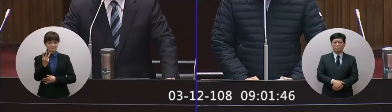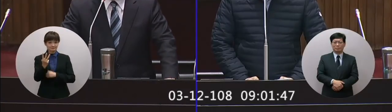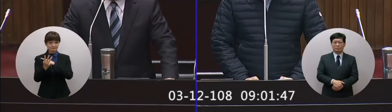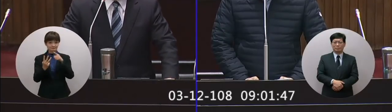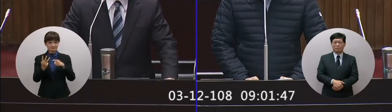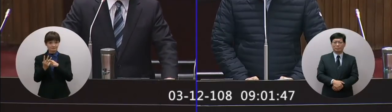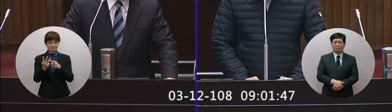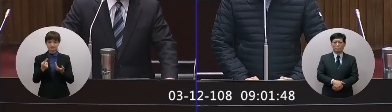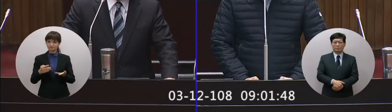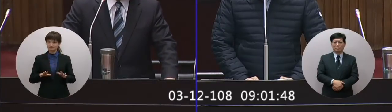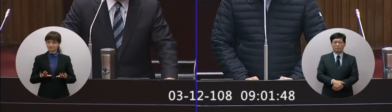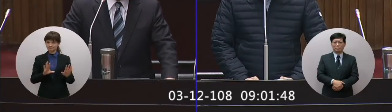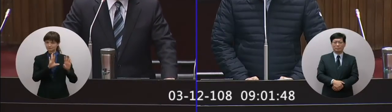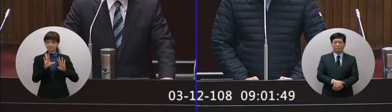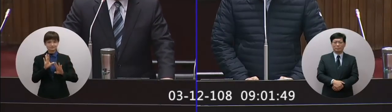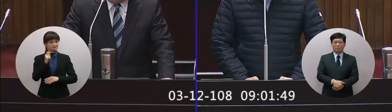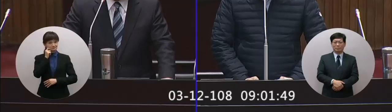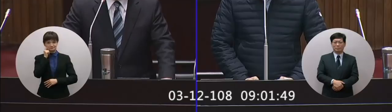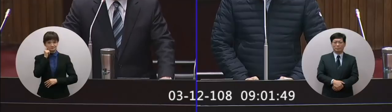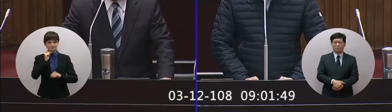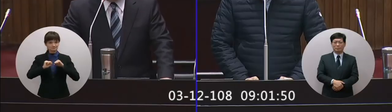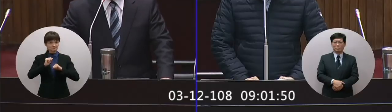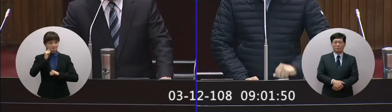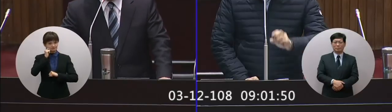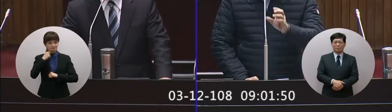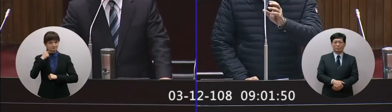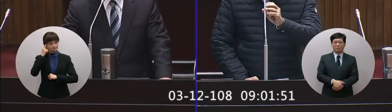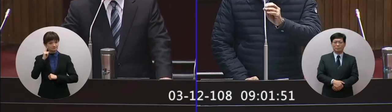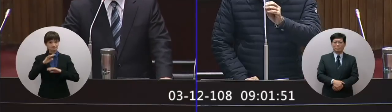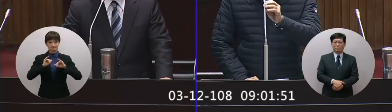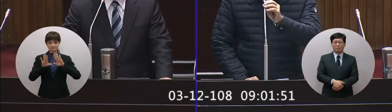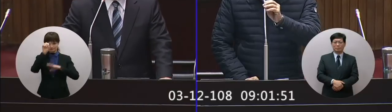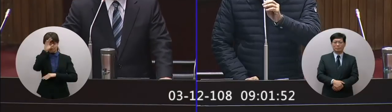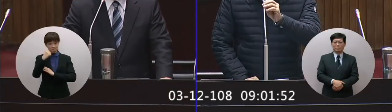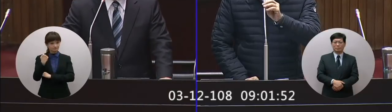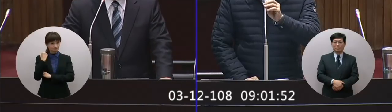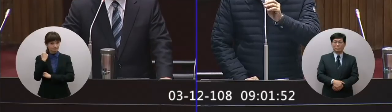形势相当困难，所以看起来民进党很努力。